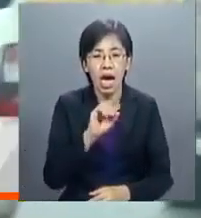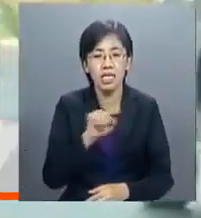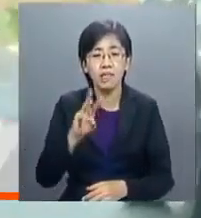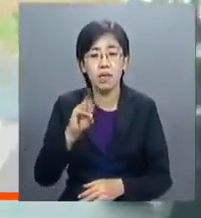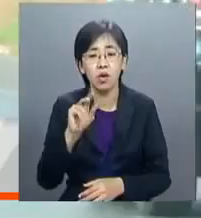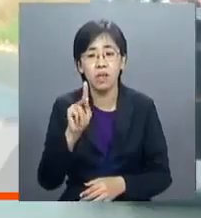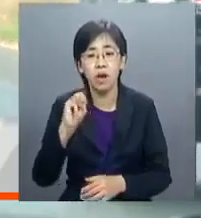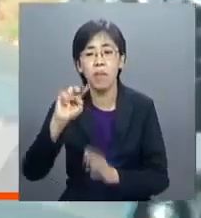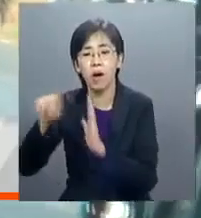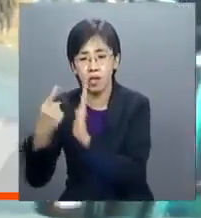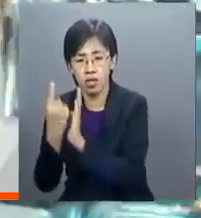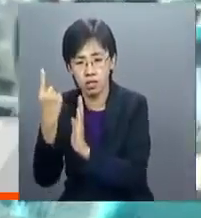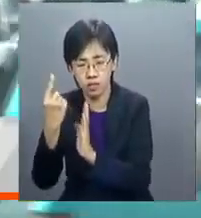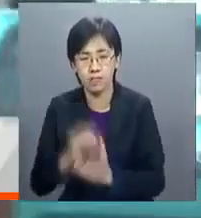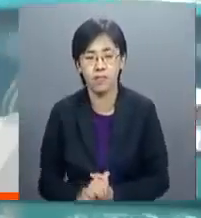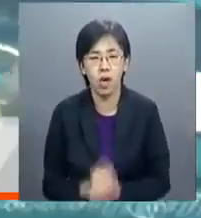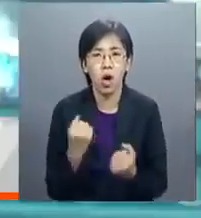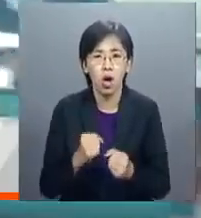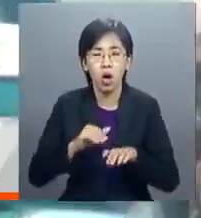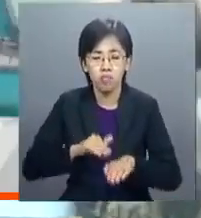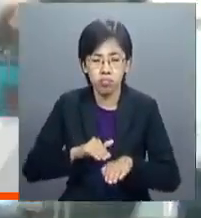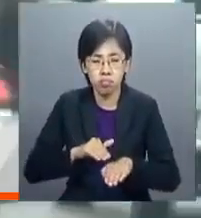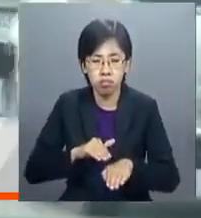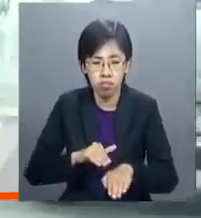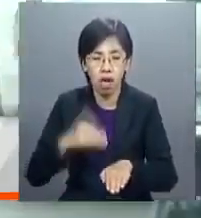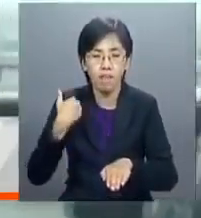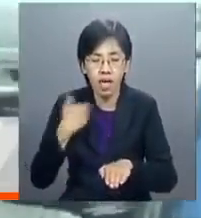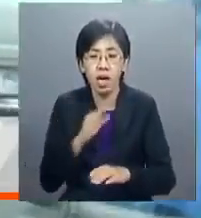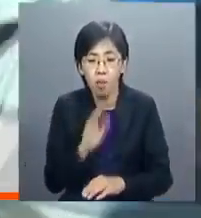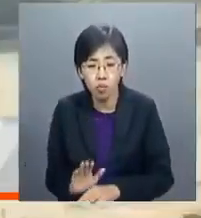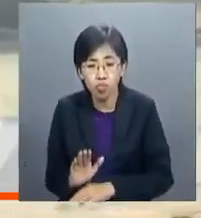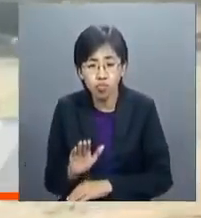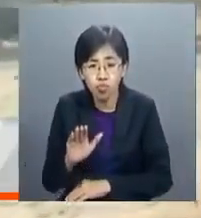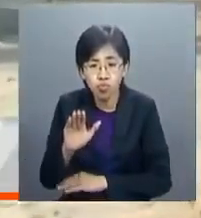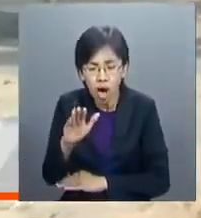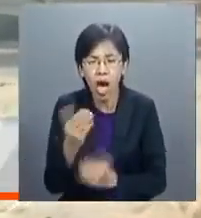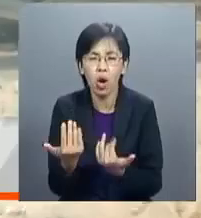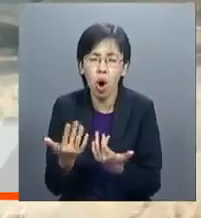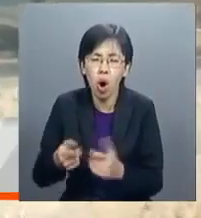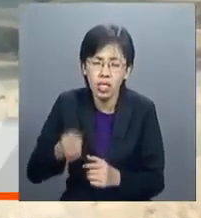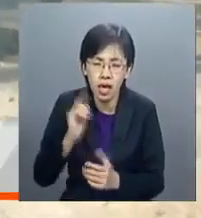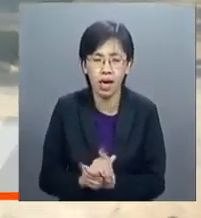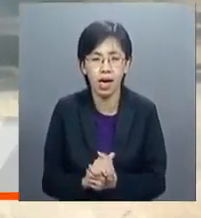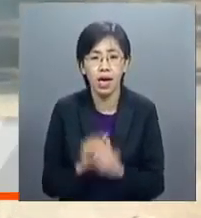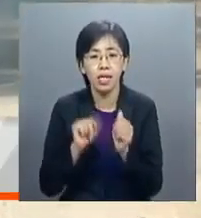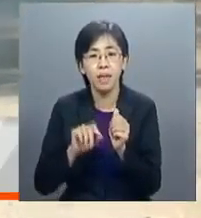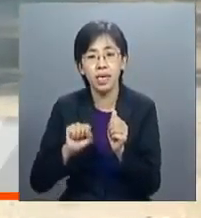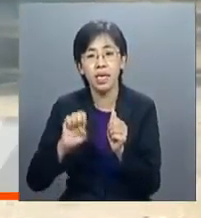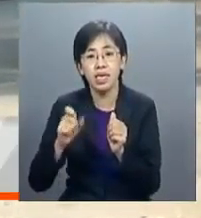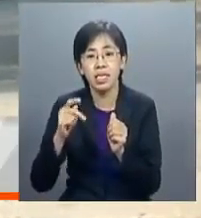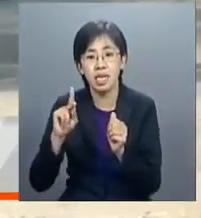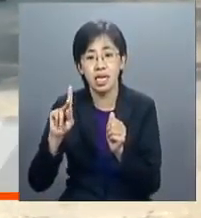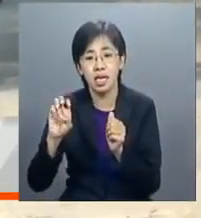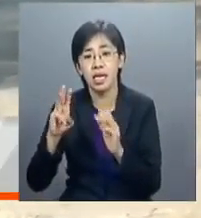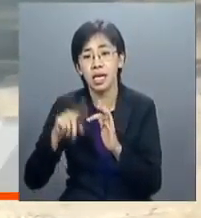เมตรต่อชั่วโมงค่ะมีการชะลอตัวสะสมในบางช่วงที่เป็นทางขึ้นเขาในเขตอำเภอศรีคิ้วและอำเภอปากช่องนะคะ